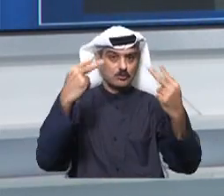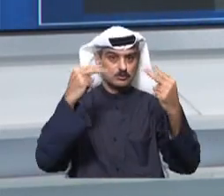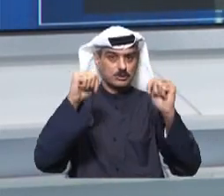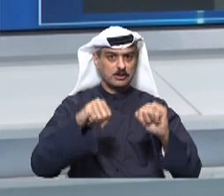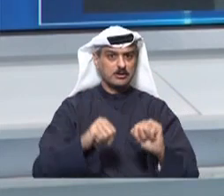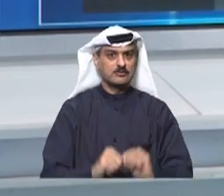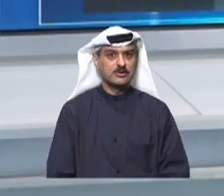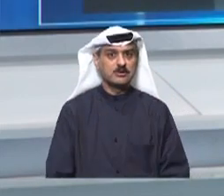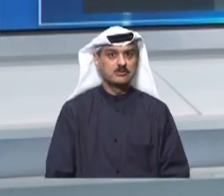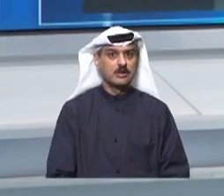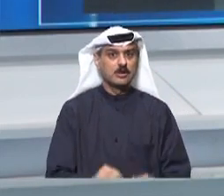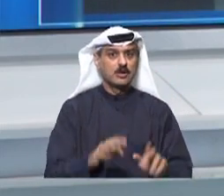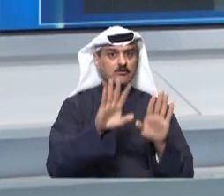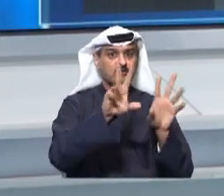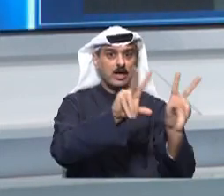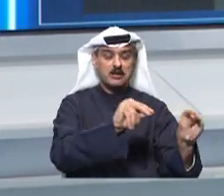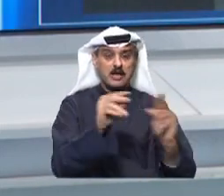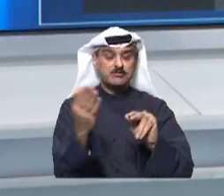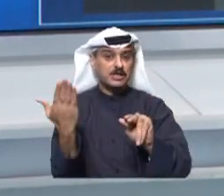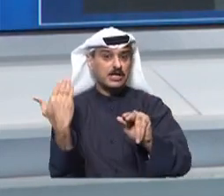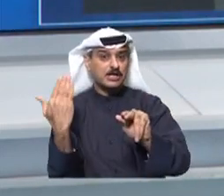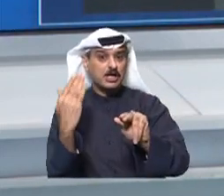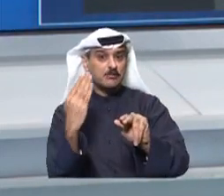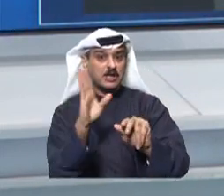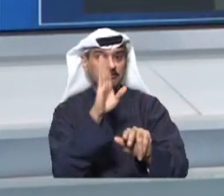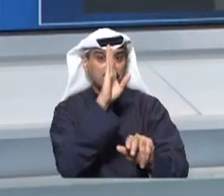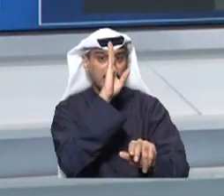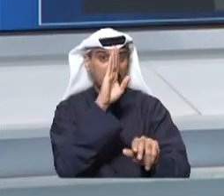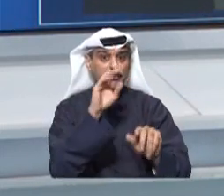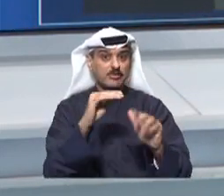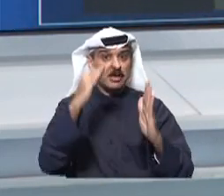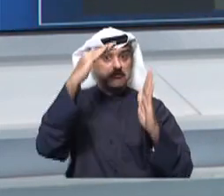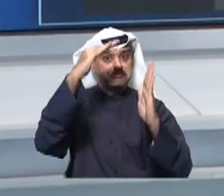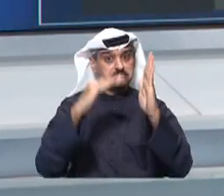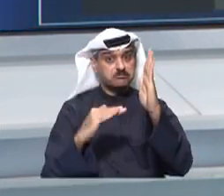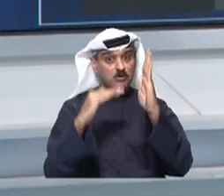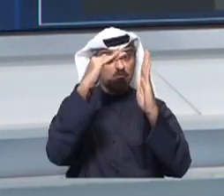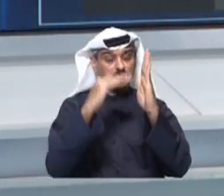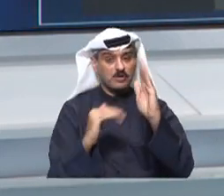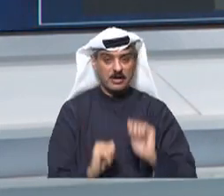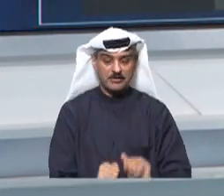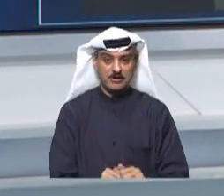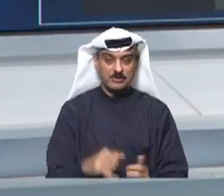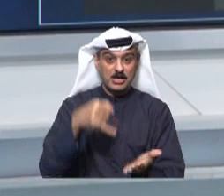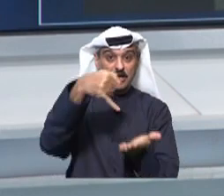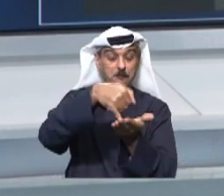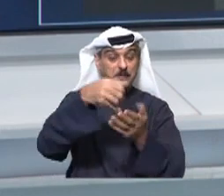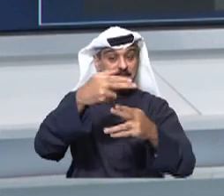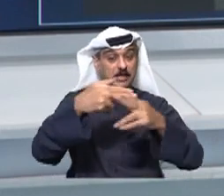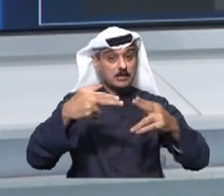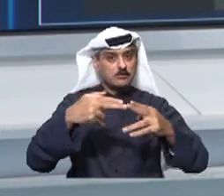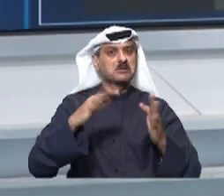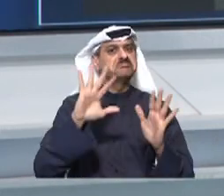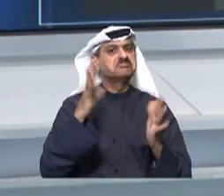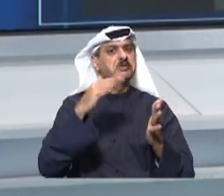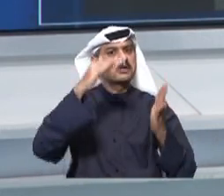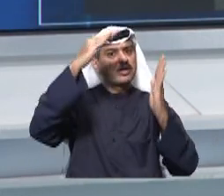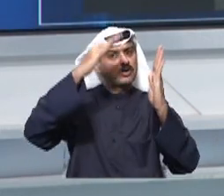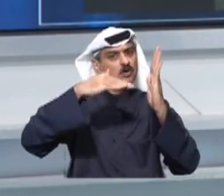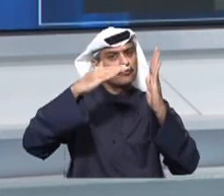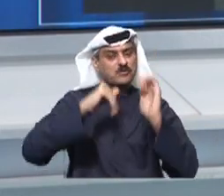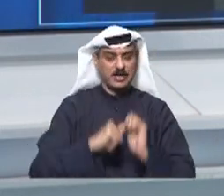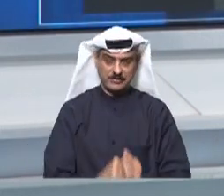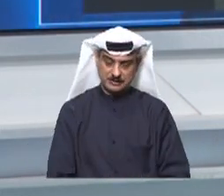اليوم السابق نلاحظ انخفاض بمعدل 8 درجات مئوية في مدينة الكويت، وقد تكون أقل من ذلك في بعض